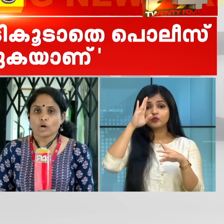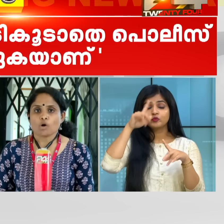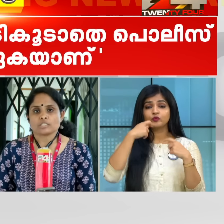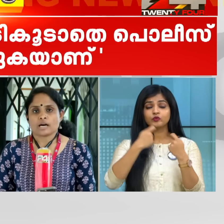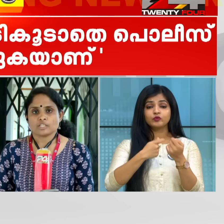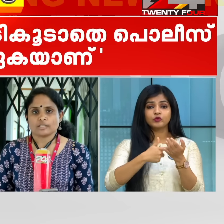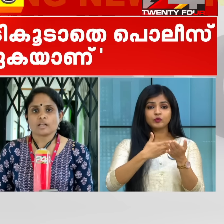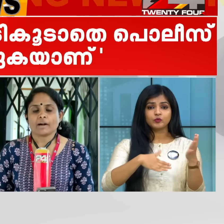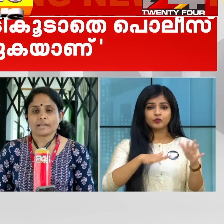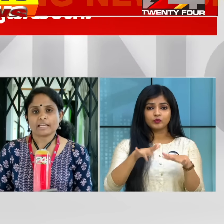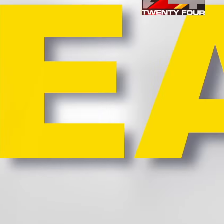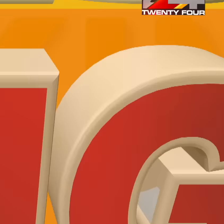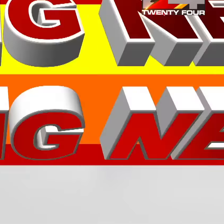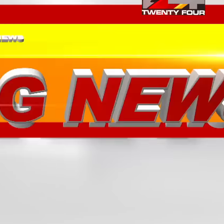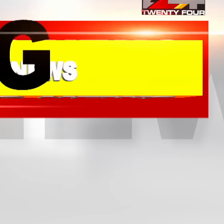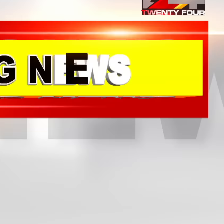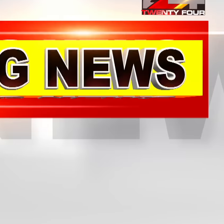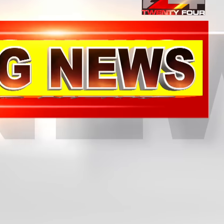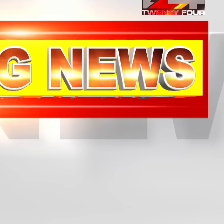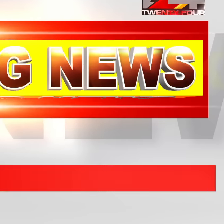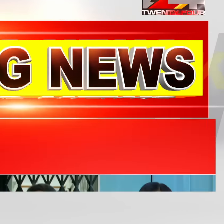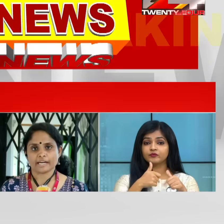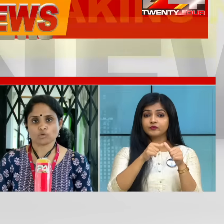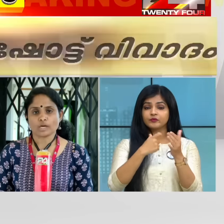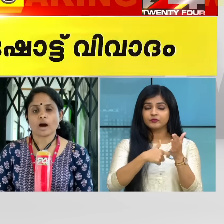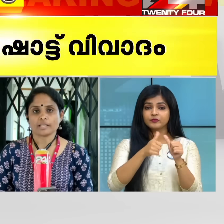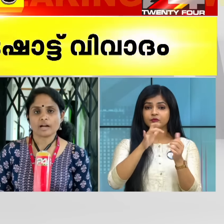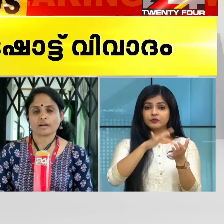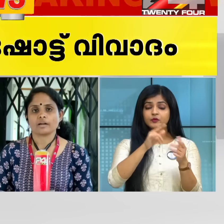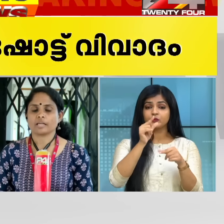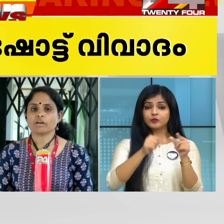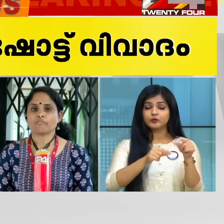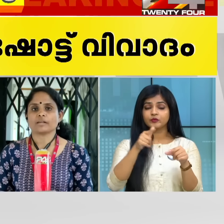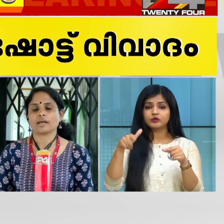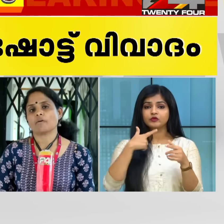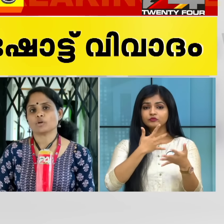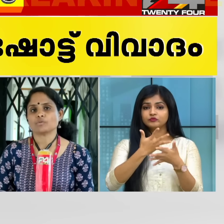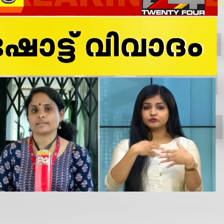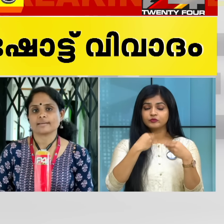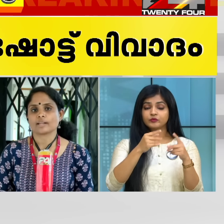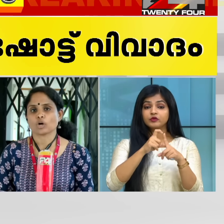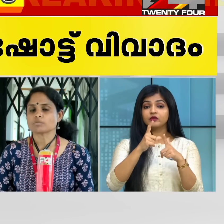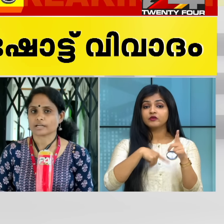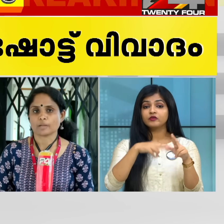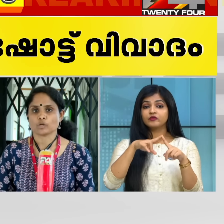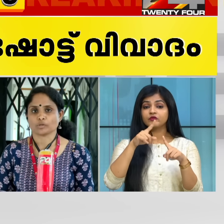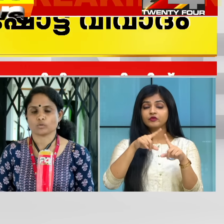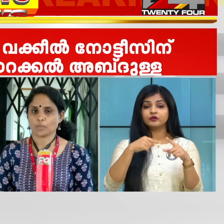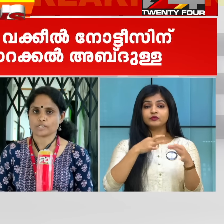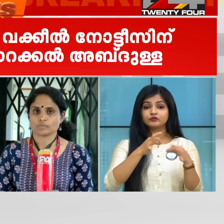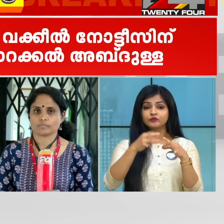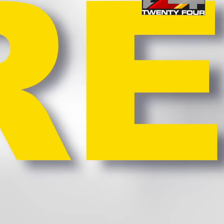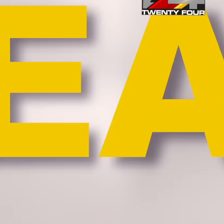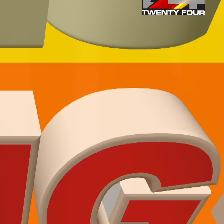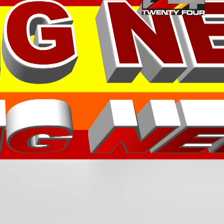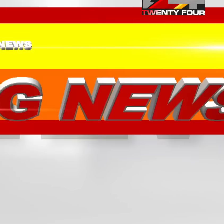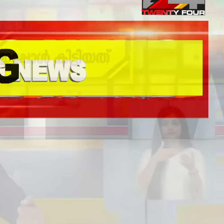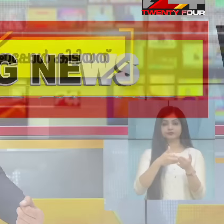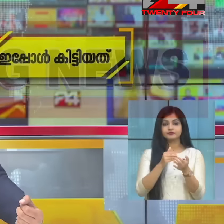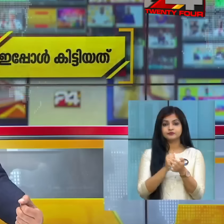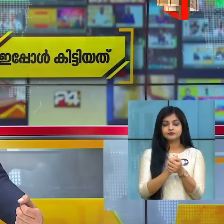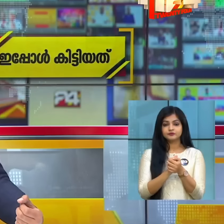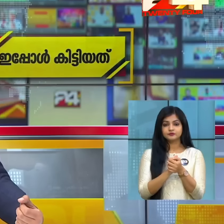ഒരു സാഹചര്യത്തിൽ വടകരയിലെ ജനങ്ങളോട് ഈ കാര്യങ്ങൾ വിശദീകരിക്കേണ്ടതുണ്ട്. അതിനാണ് DYFI നാളെ അവിടെ ഒരു വിശദീകരണ യോഗം സംഘടിപ്പിക്കുന്നത്. ശരി, മിഥില ബാലനാണ്